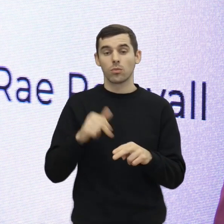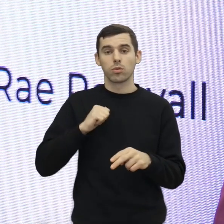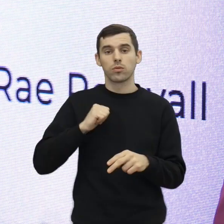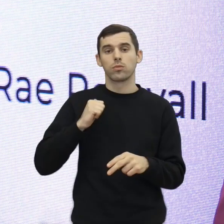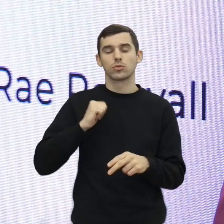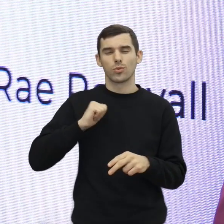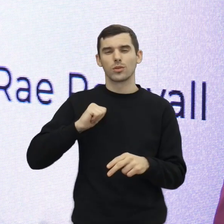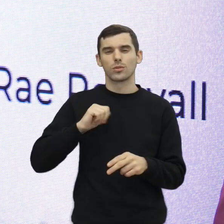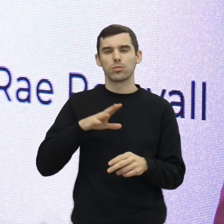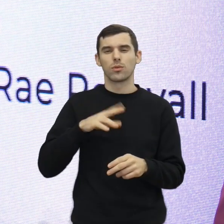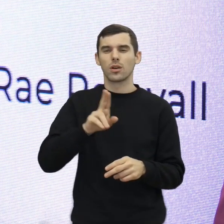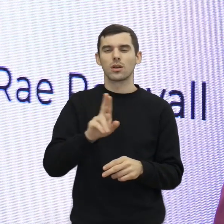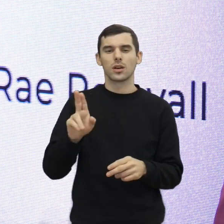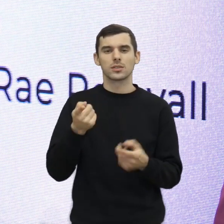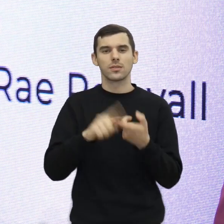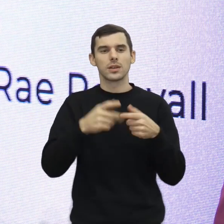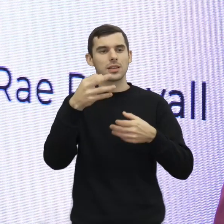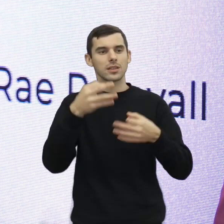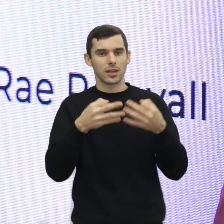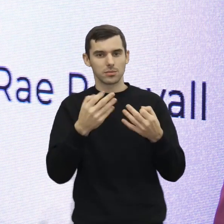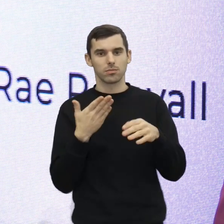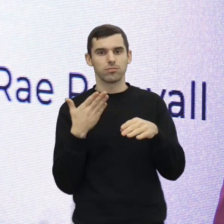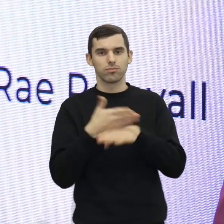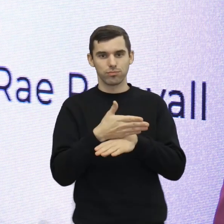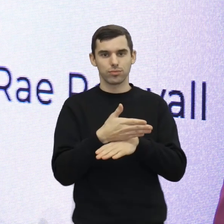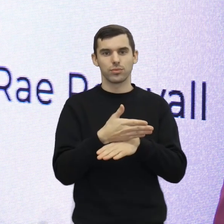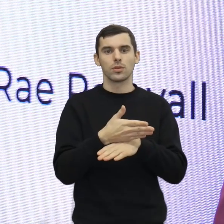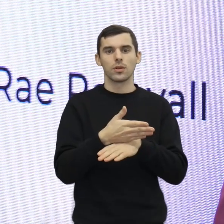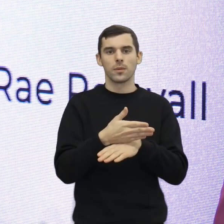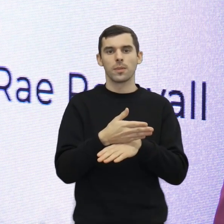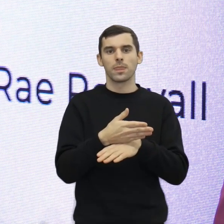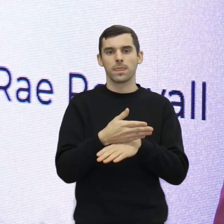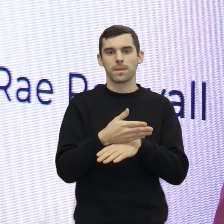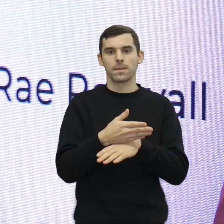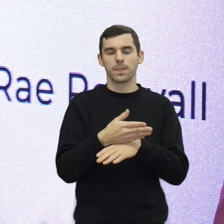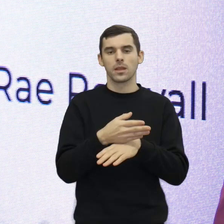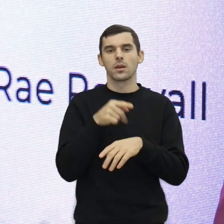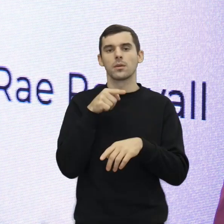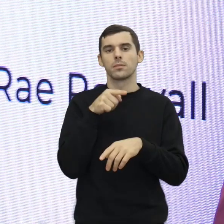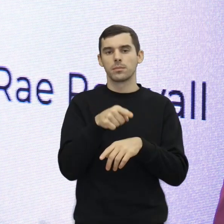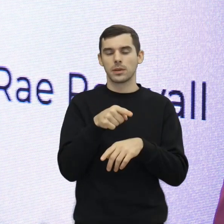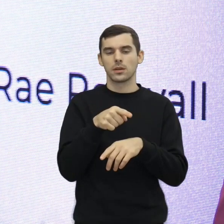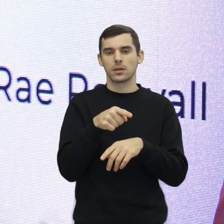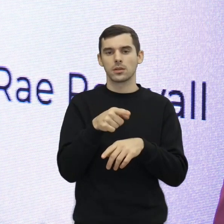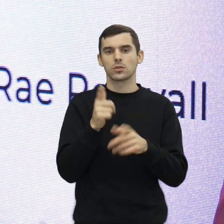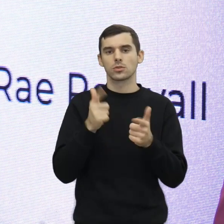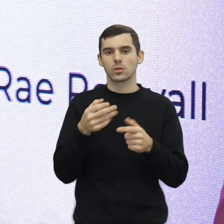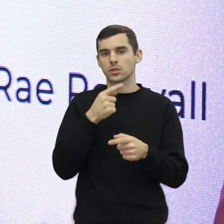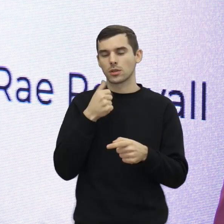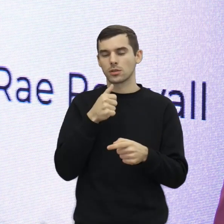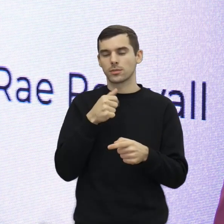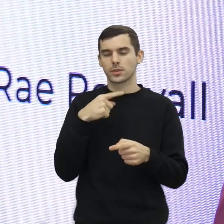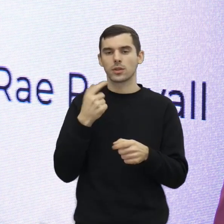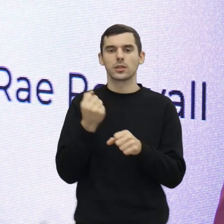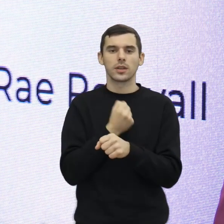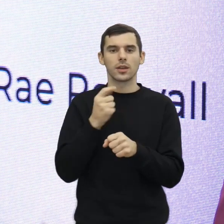jiems buvo pasakyta, tai pirmą turit pasikeisti vardą pavardę, o tada ateiti į teismą keistis lyties žymenį. Tai tokių nesąmonės, kad